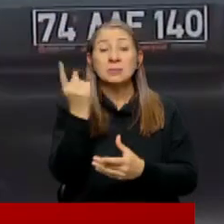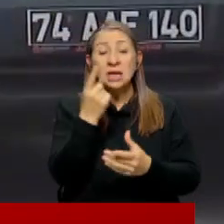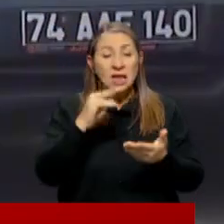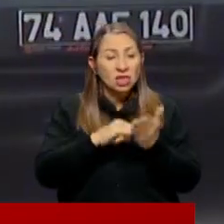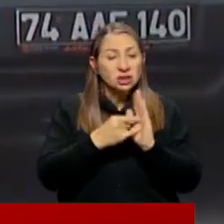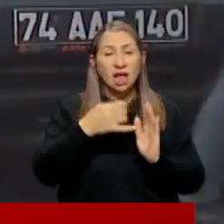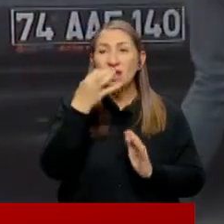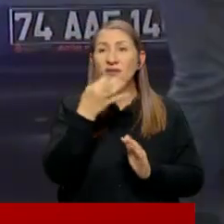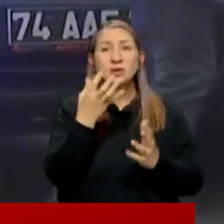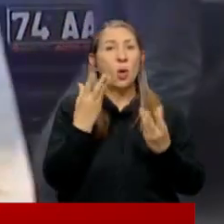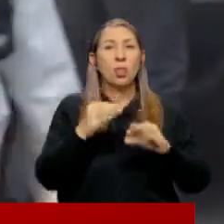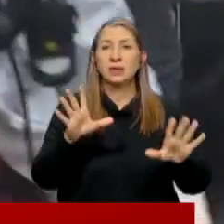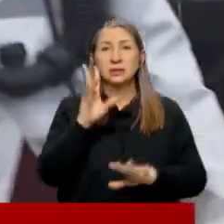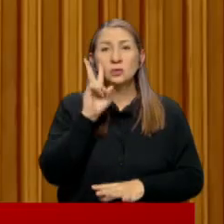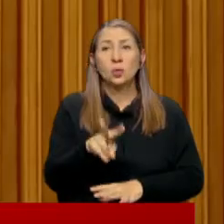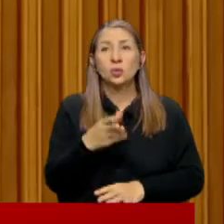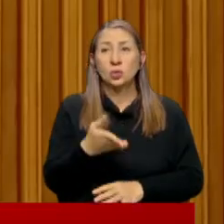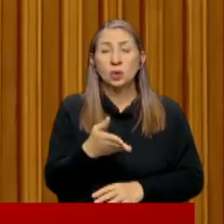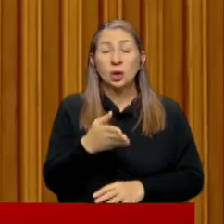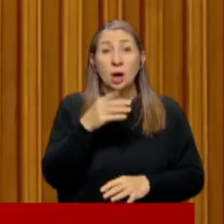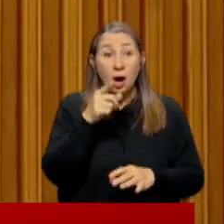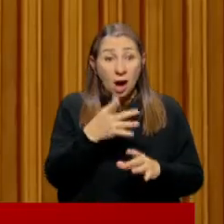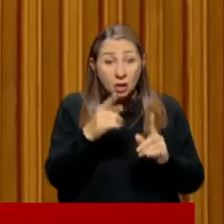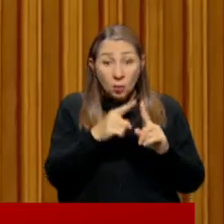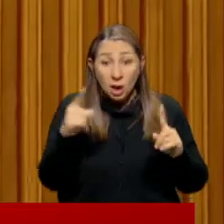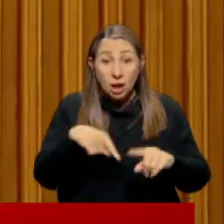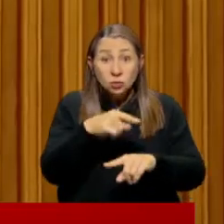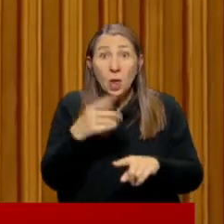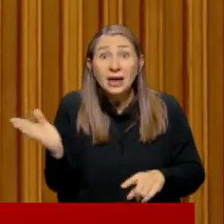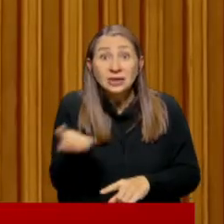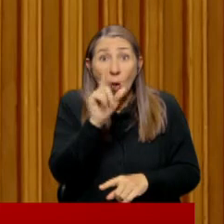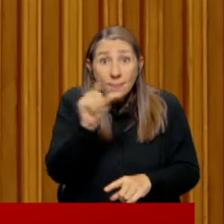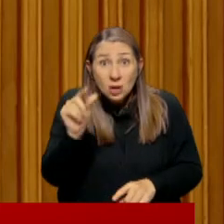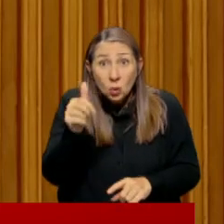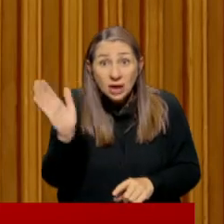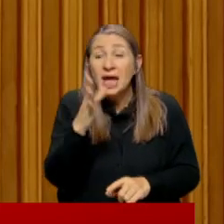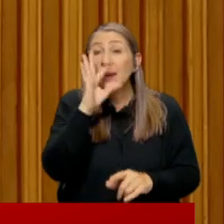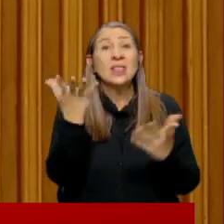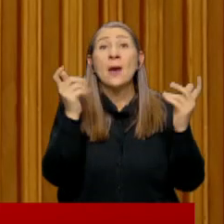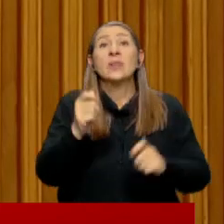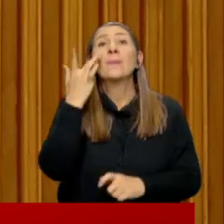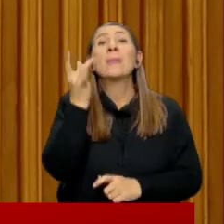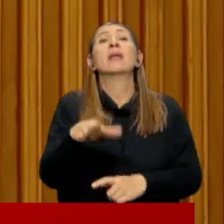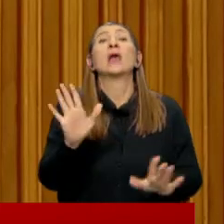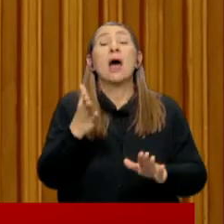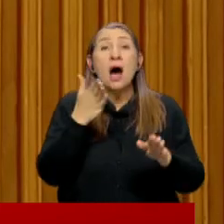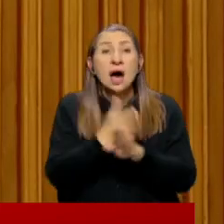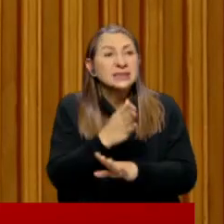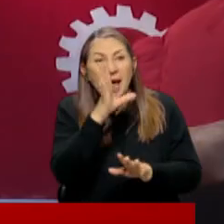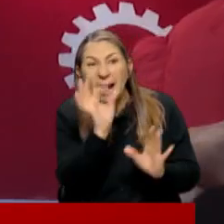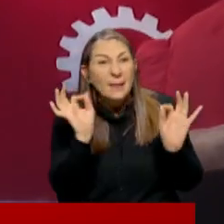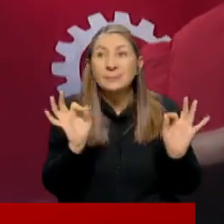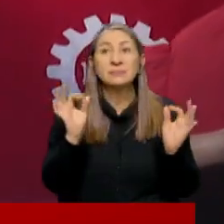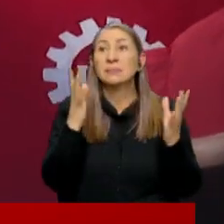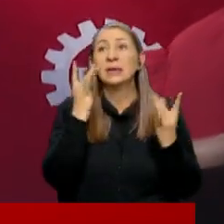idarecinin ifadesinin olmadığı ortaya çıktı kimin ne yaptığı belli değil asıl fail Beli